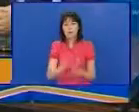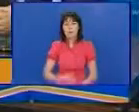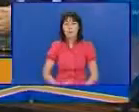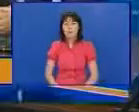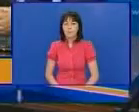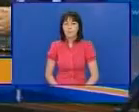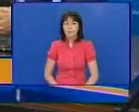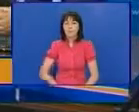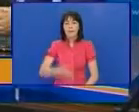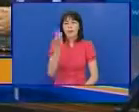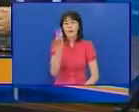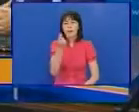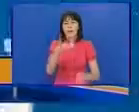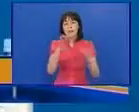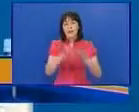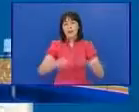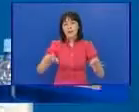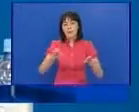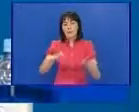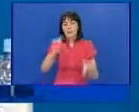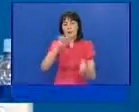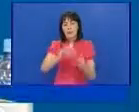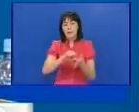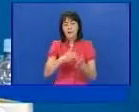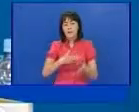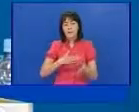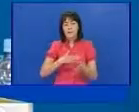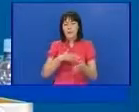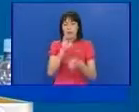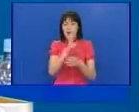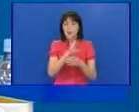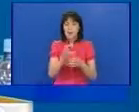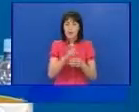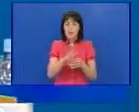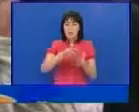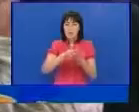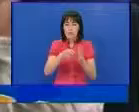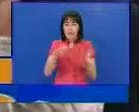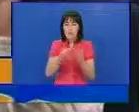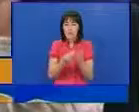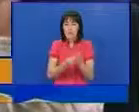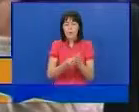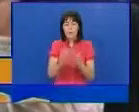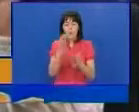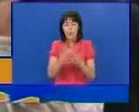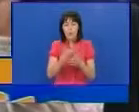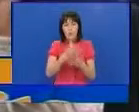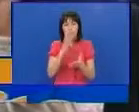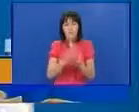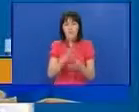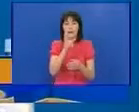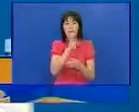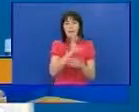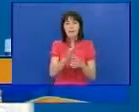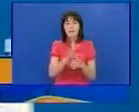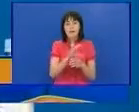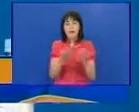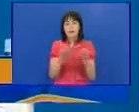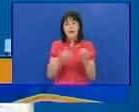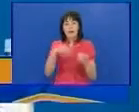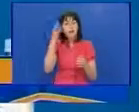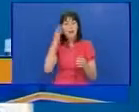Теңгенің еркін бағамының енгізуі біздің экспорт потенциалымыз өсуіне едәуір көмегін тигізіп отыр. Сондықтан экспорттық түсім